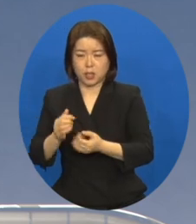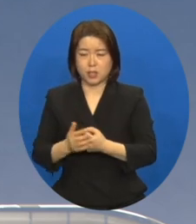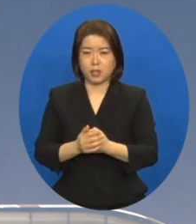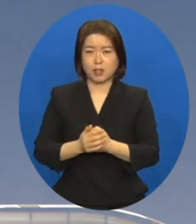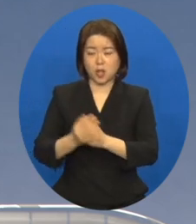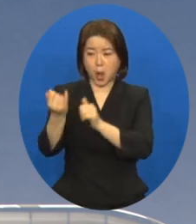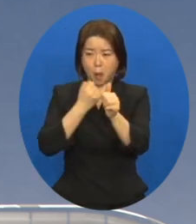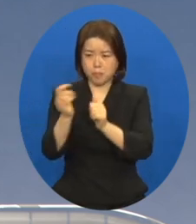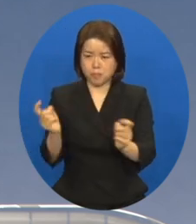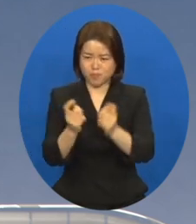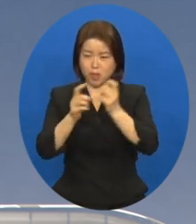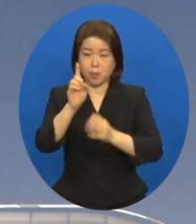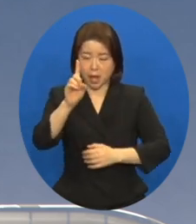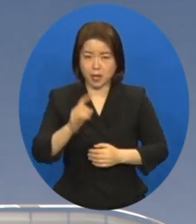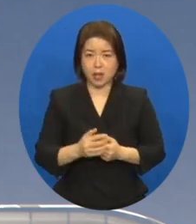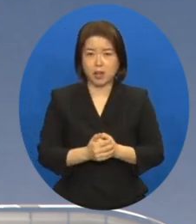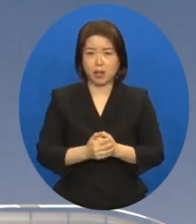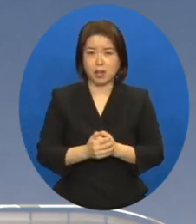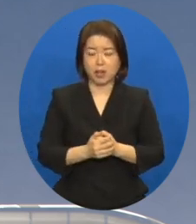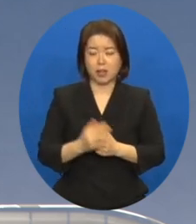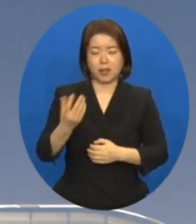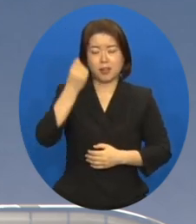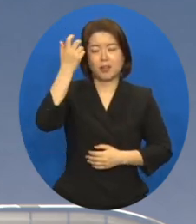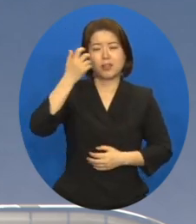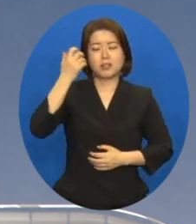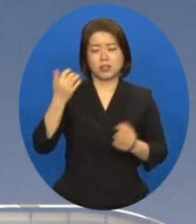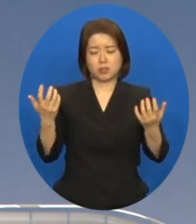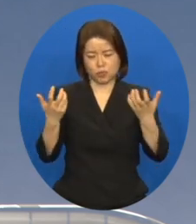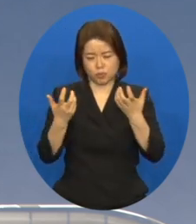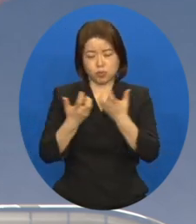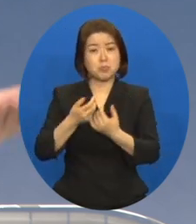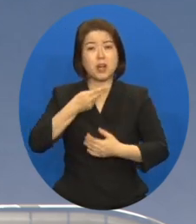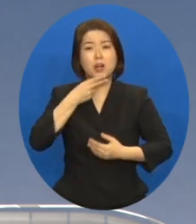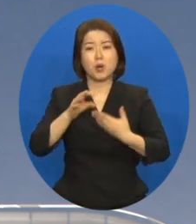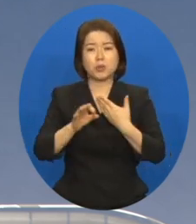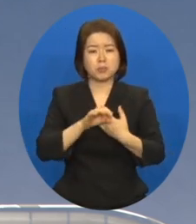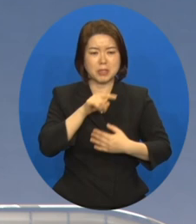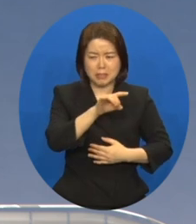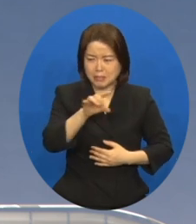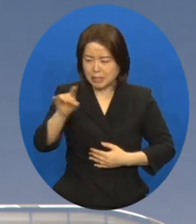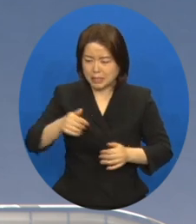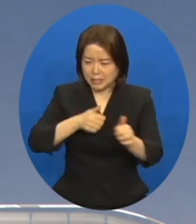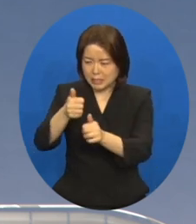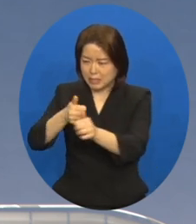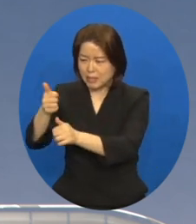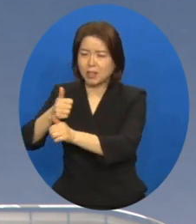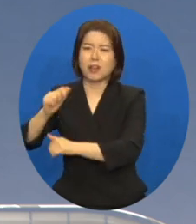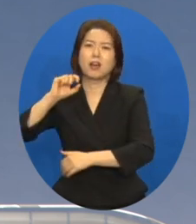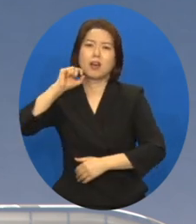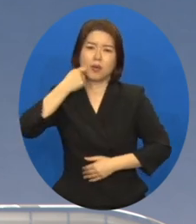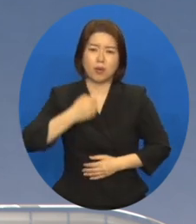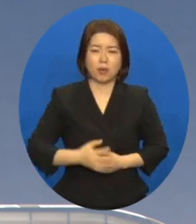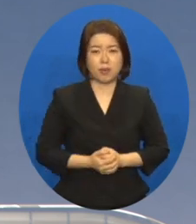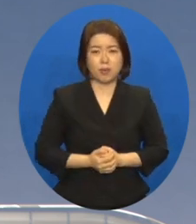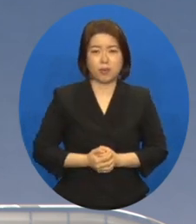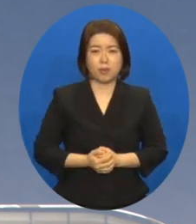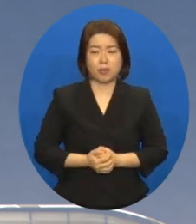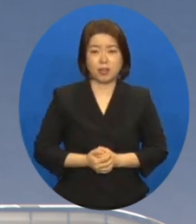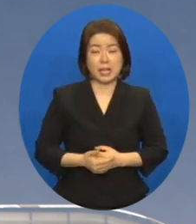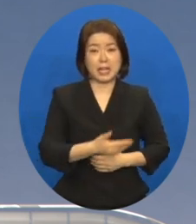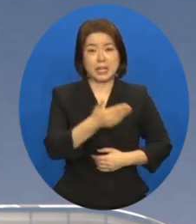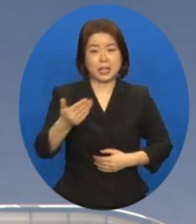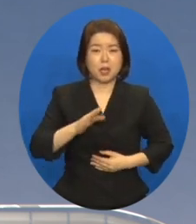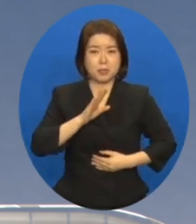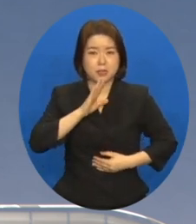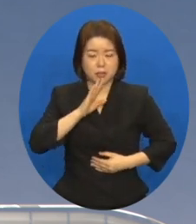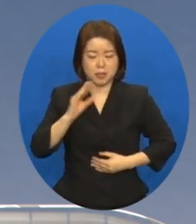하나, 성령에 충만하지 않으면 절대 이겨낼 수 없습니다. 여러분, 정말